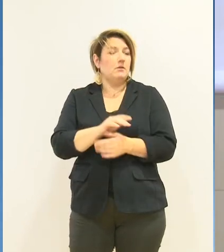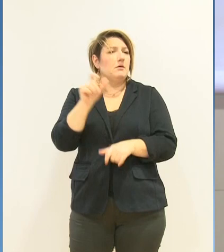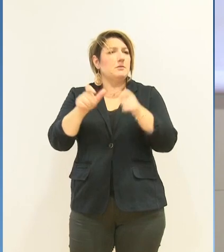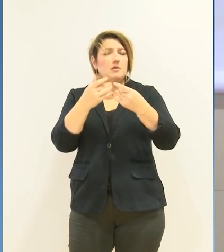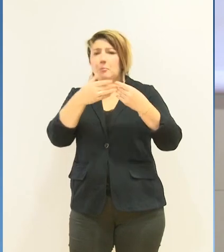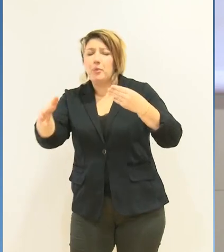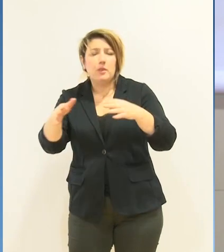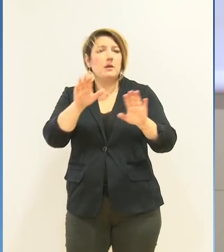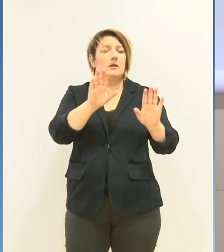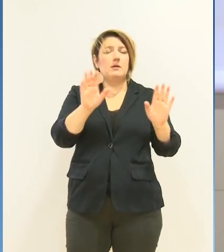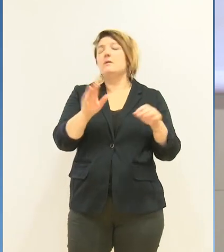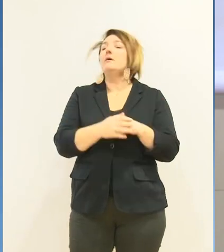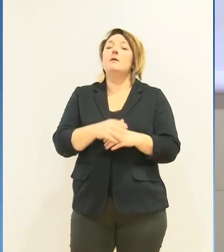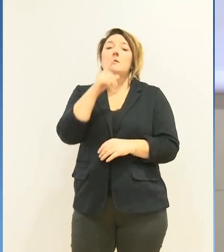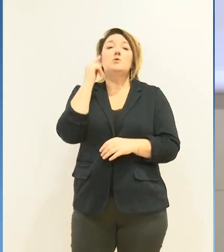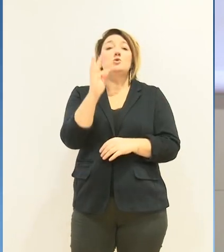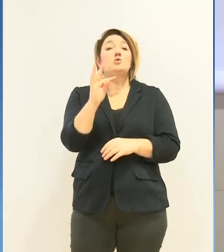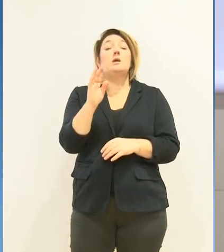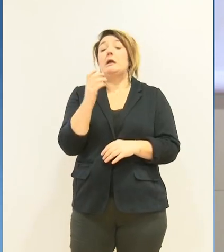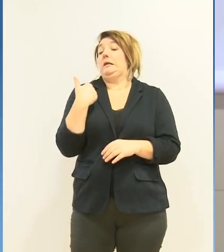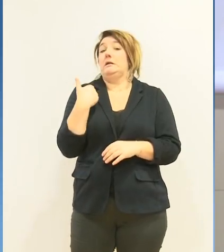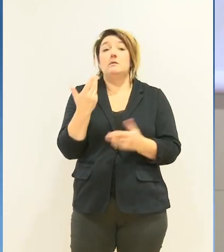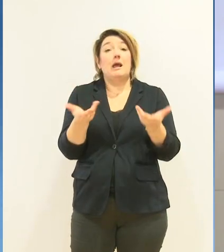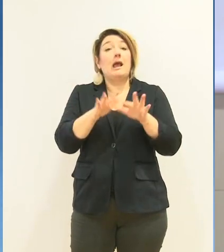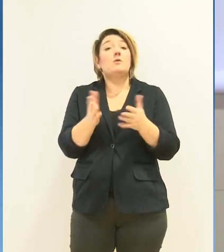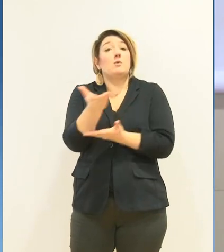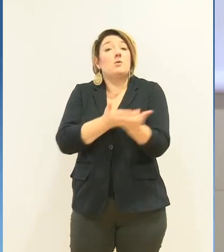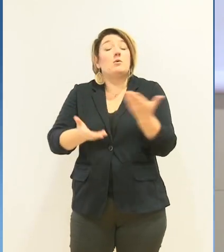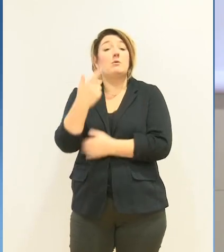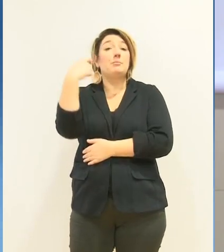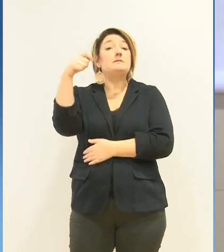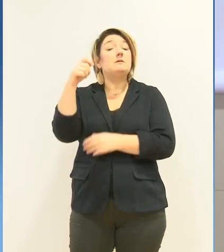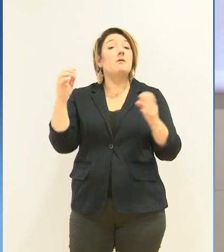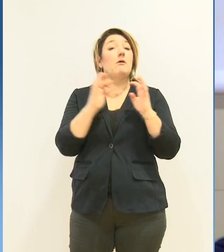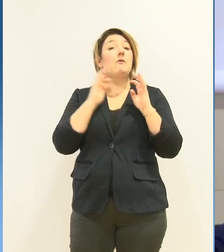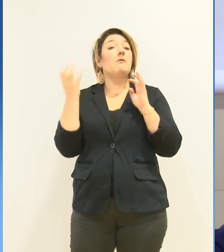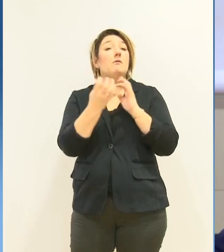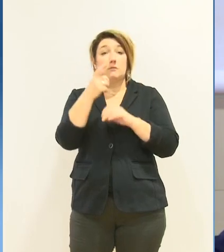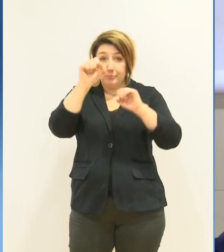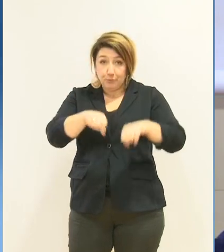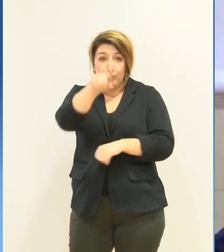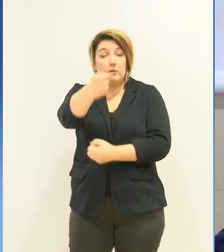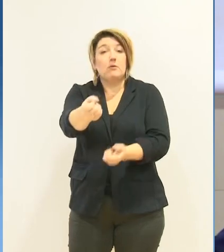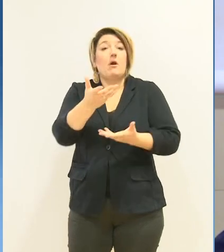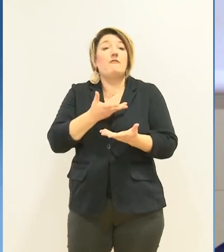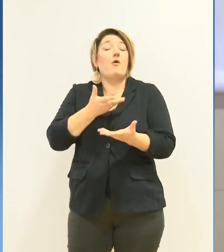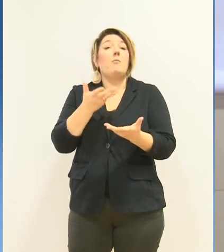avion il dit chercher règlement comment ce décret dans lequel il reprend une caisse qui tentait d'échapper cher